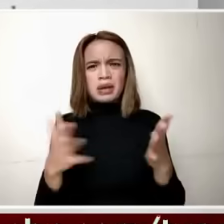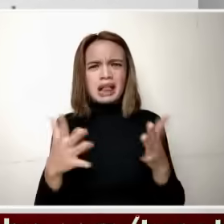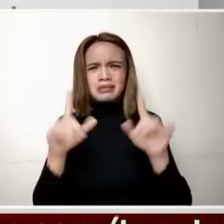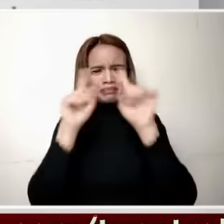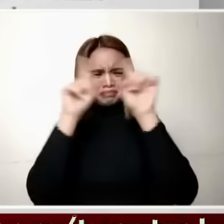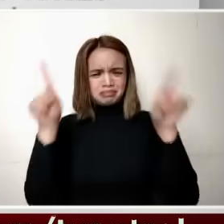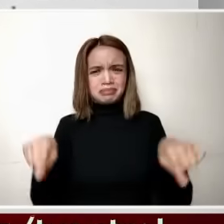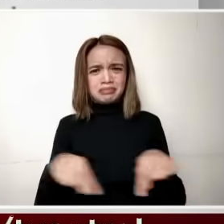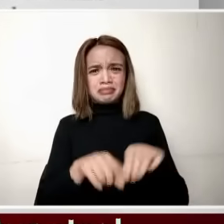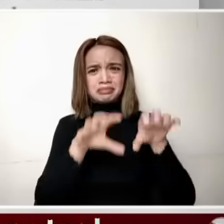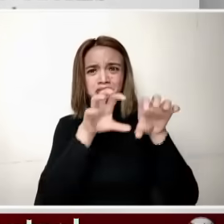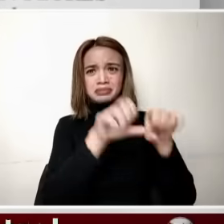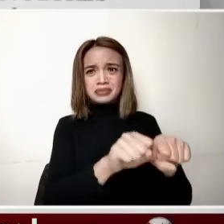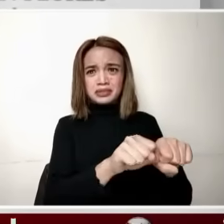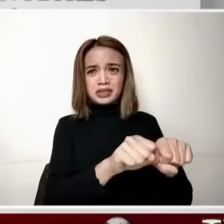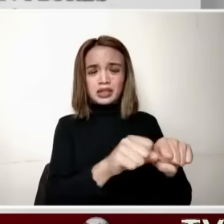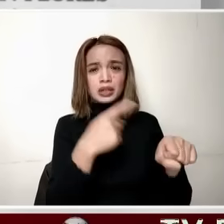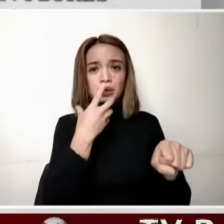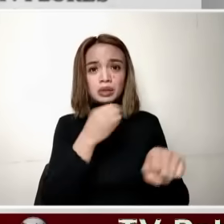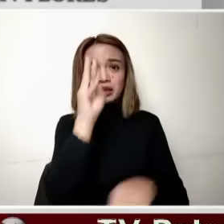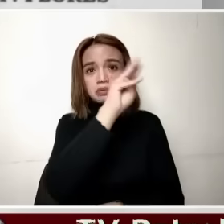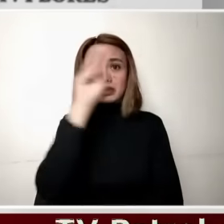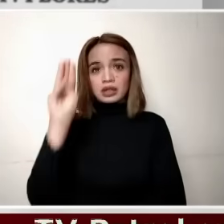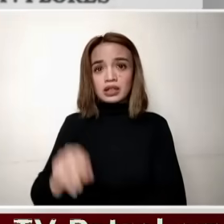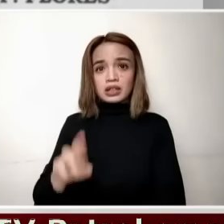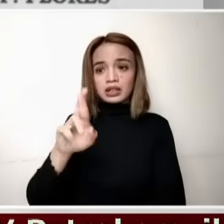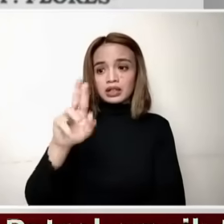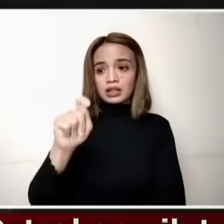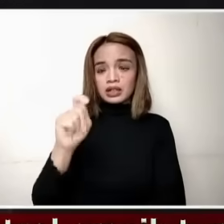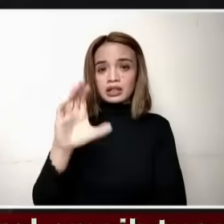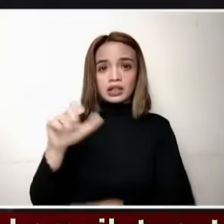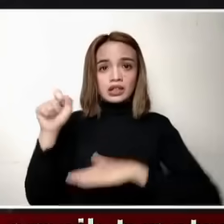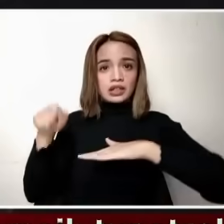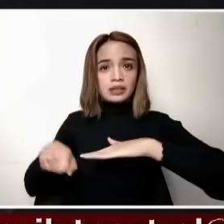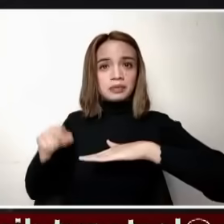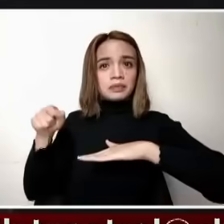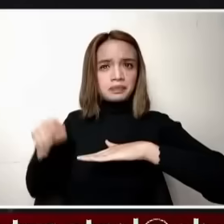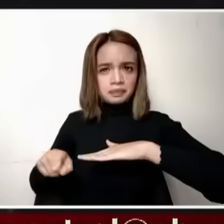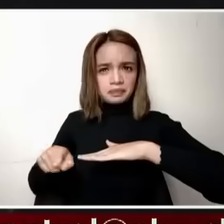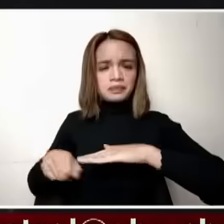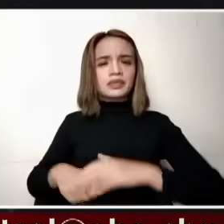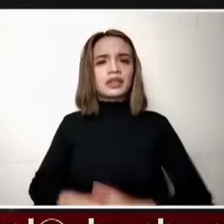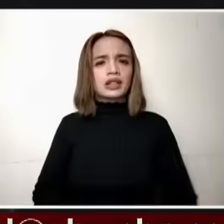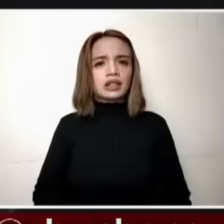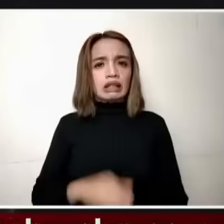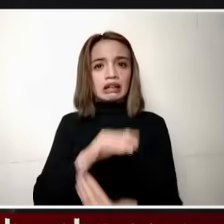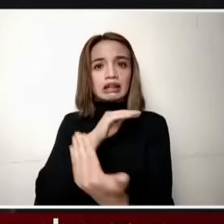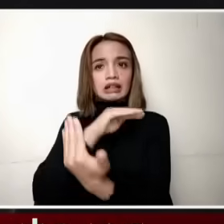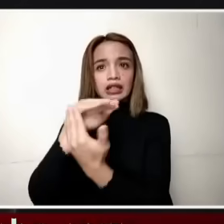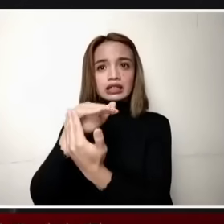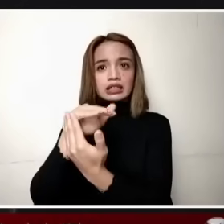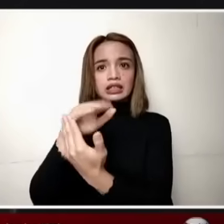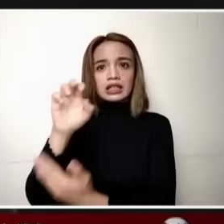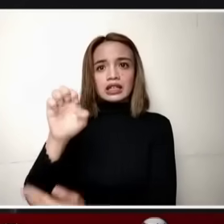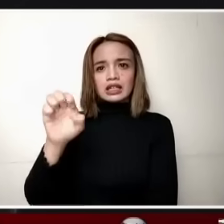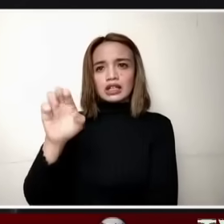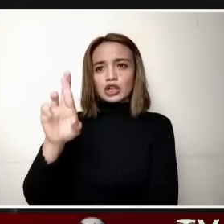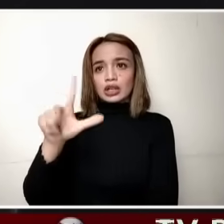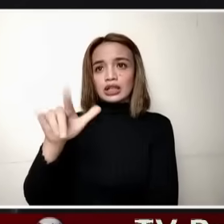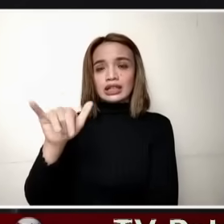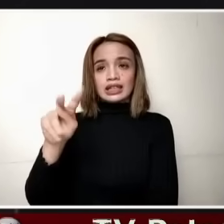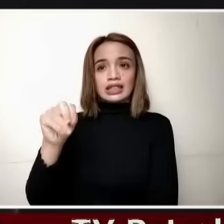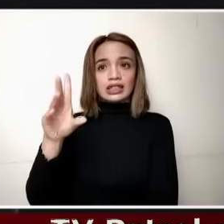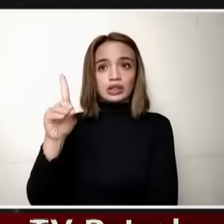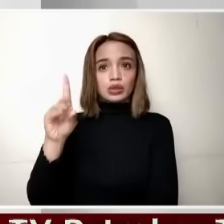na inilabas ni Manila RTC Judge Jason Zapanta laban kay Erlindo Baez, ang